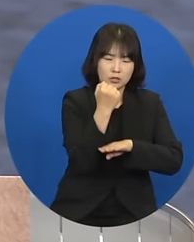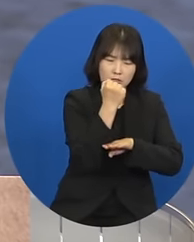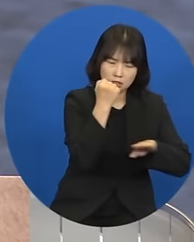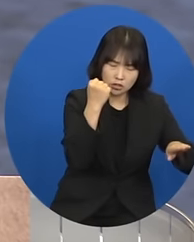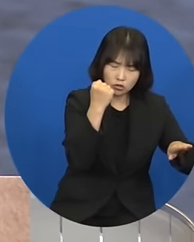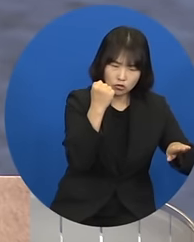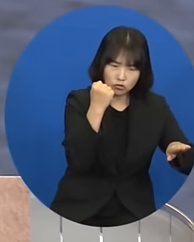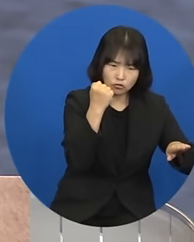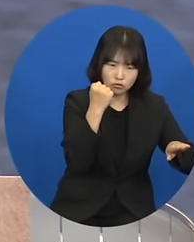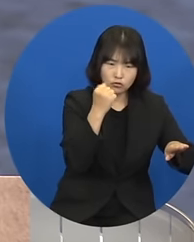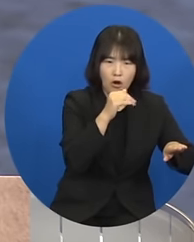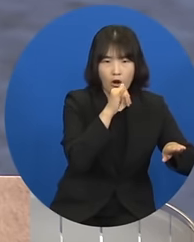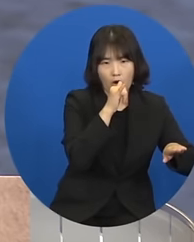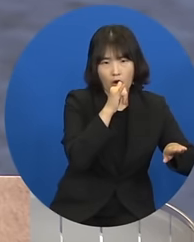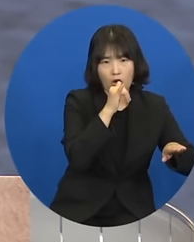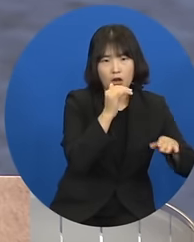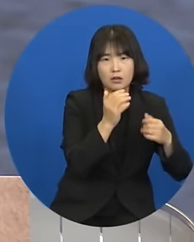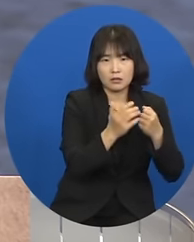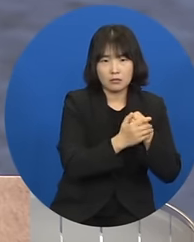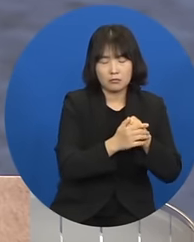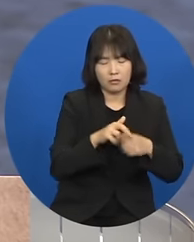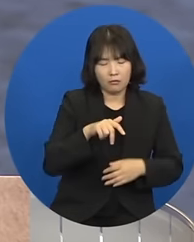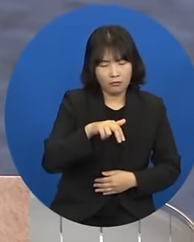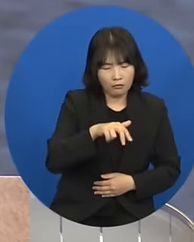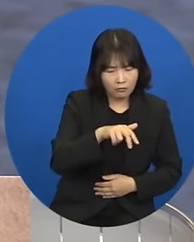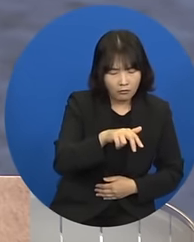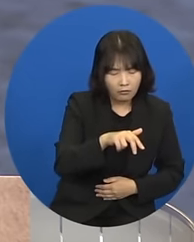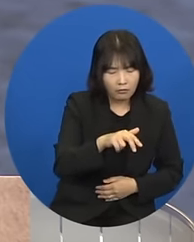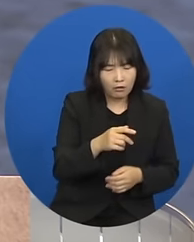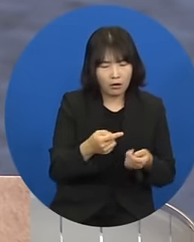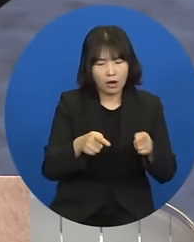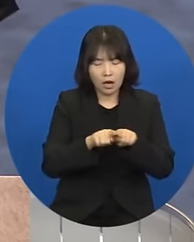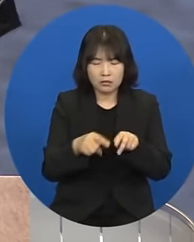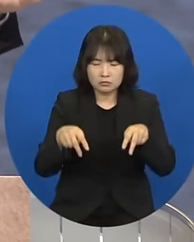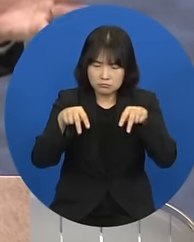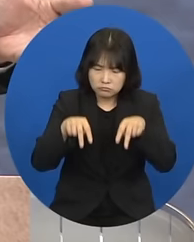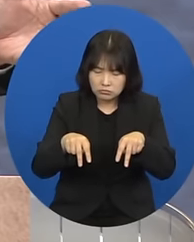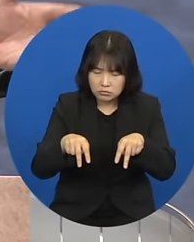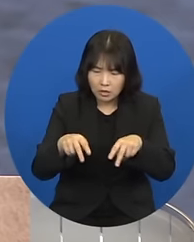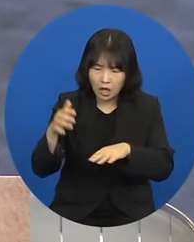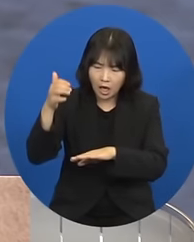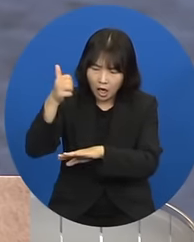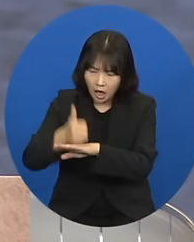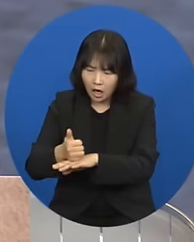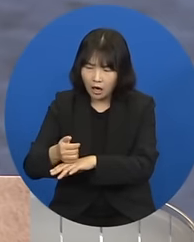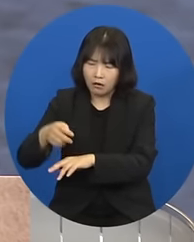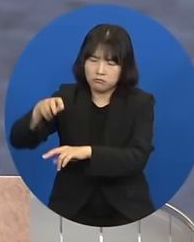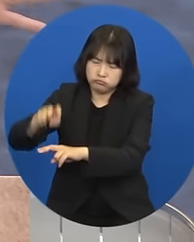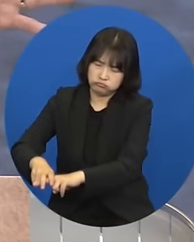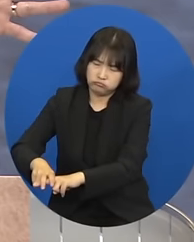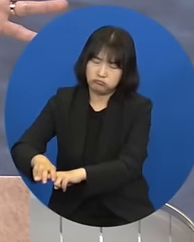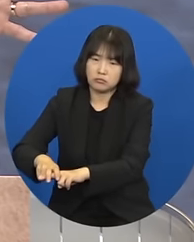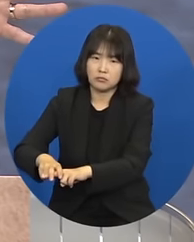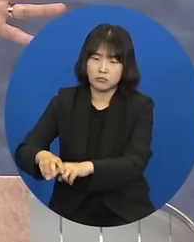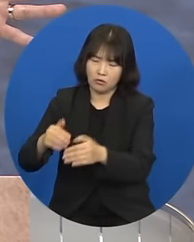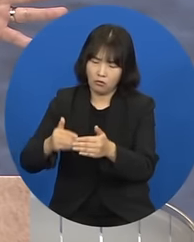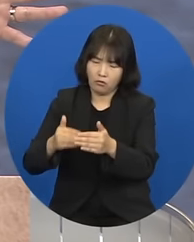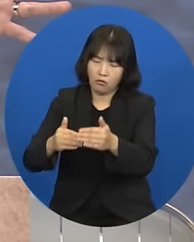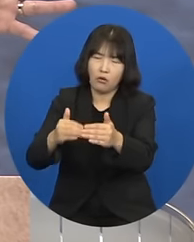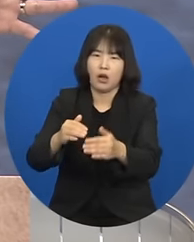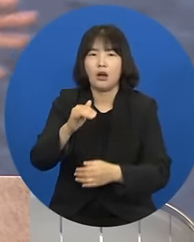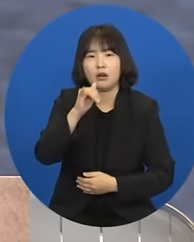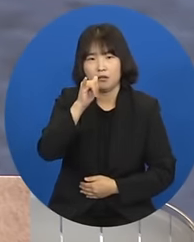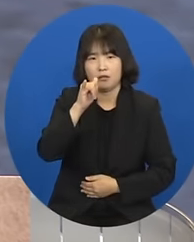출발점을 가지고 있어서 걷다가 같이 서다가 그러던 아예 주저앉게 되어지는 이 과정을 겪는다는